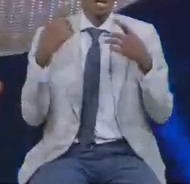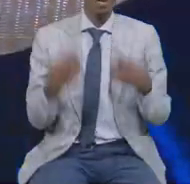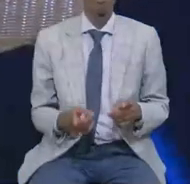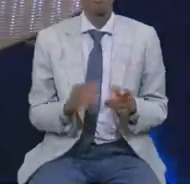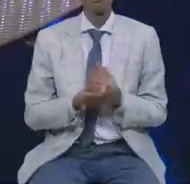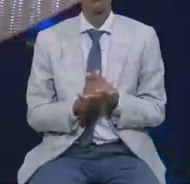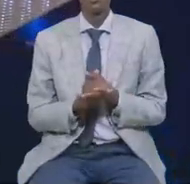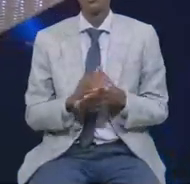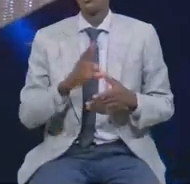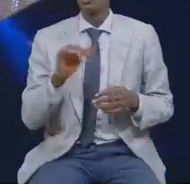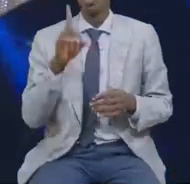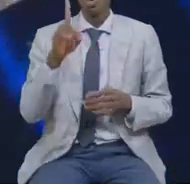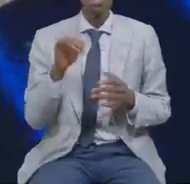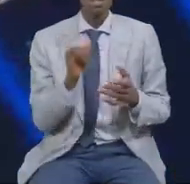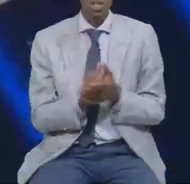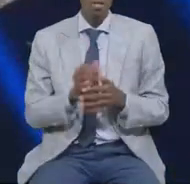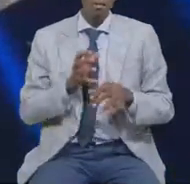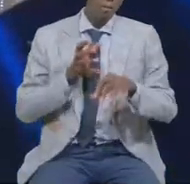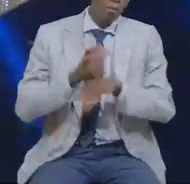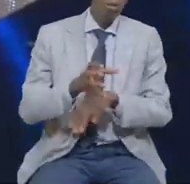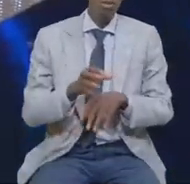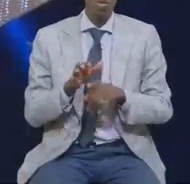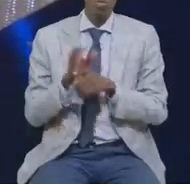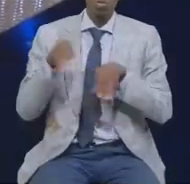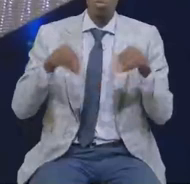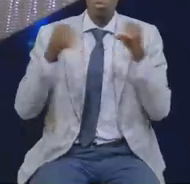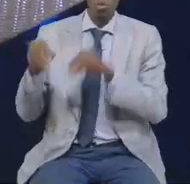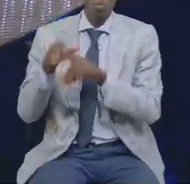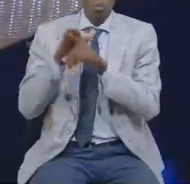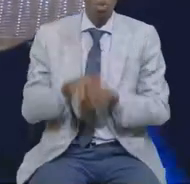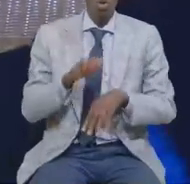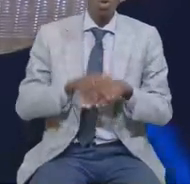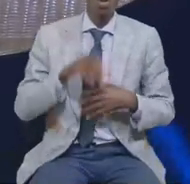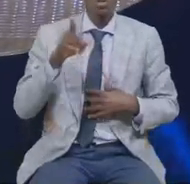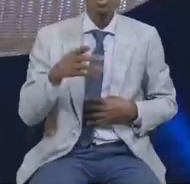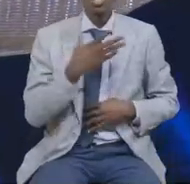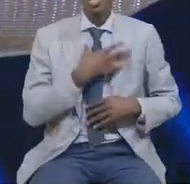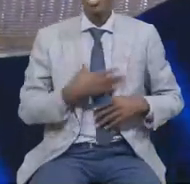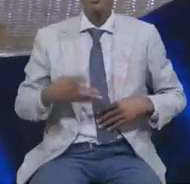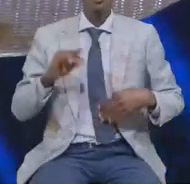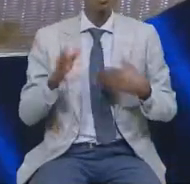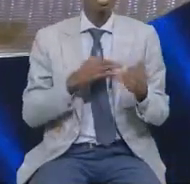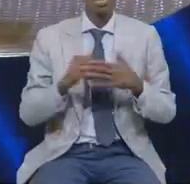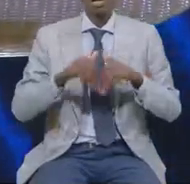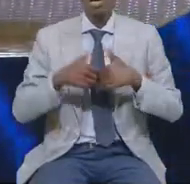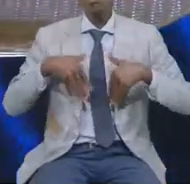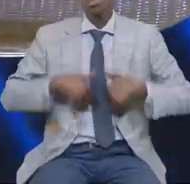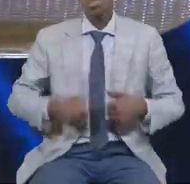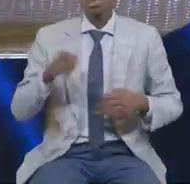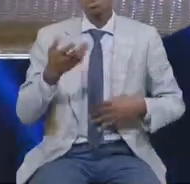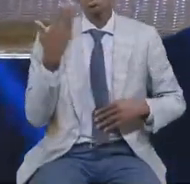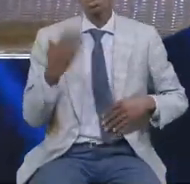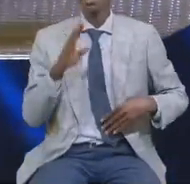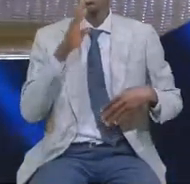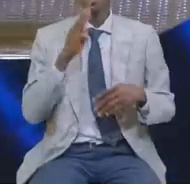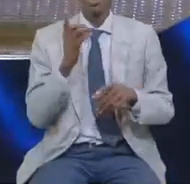soit la personne qui fait pression sur toi, quelle que soit la pression, quelle aussi fatigué que tu sois, reste